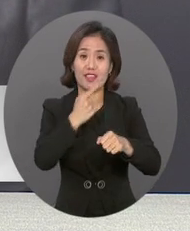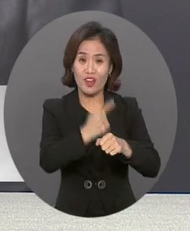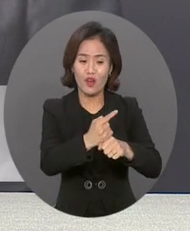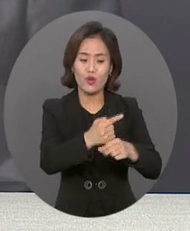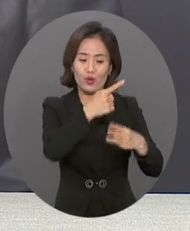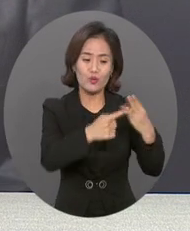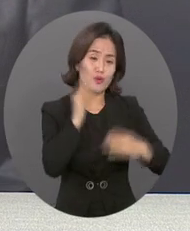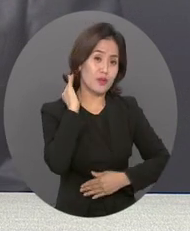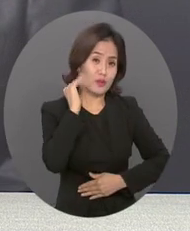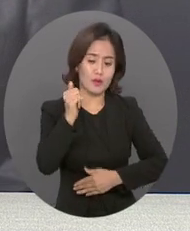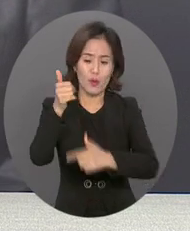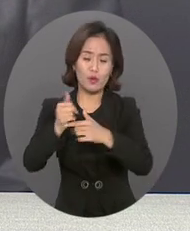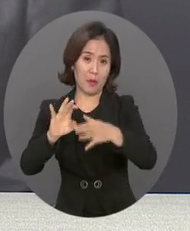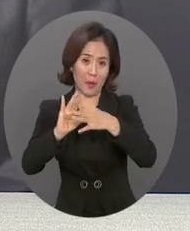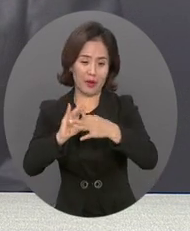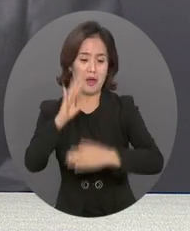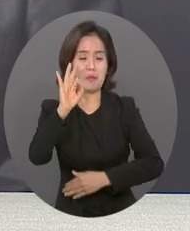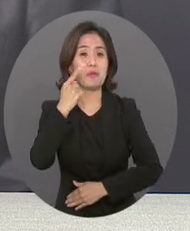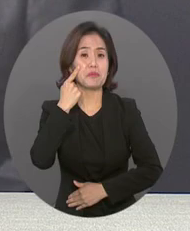관계를 주현정 기자가 짚어봤습니다.